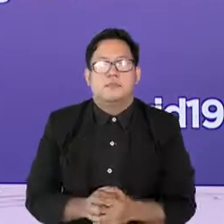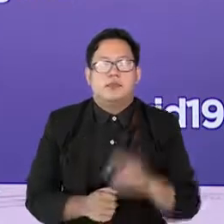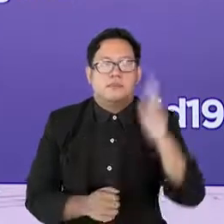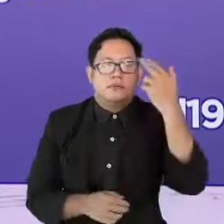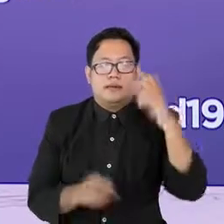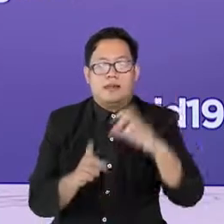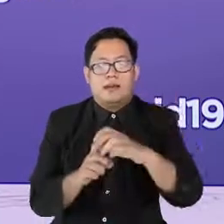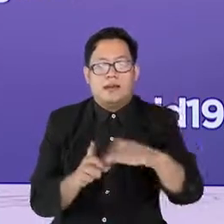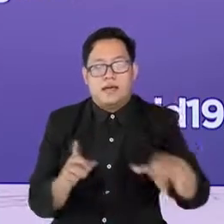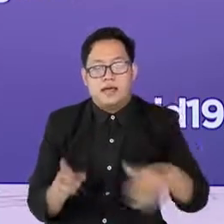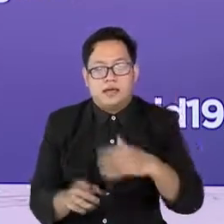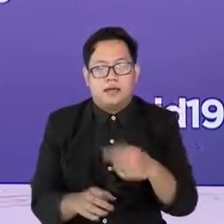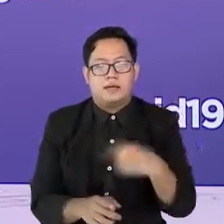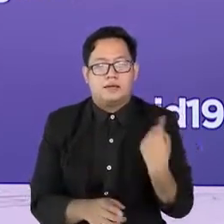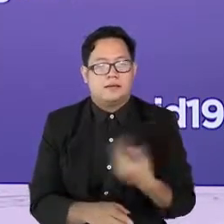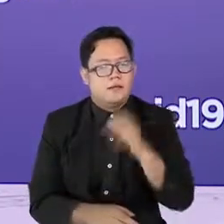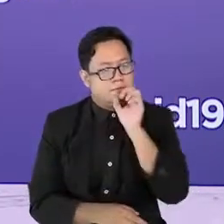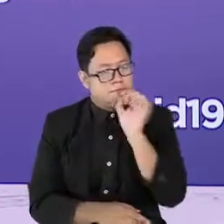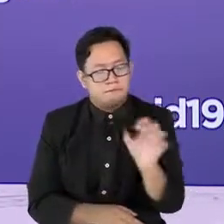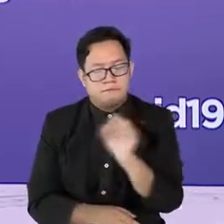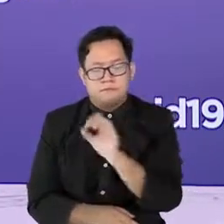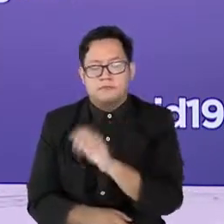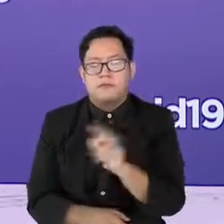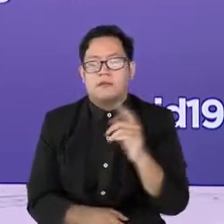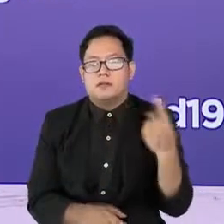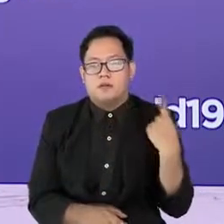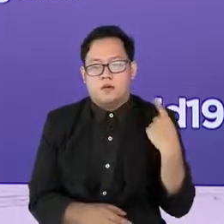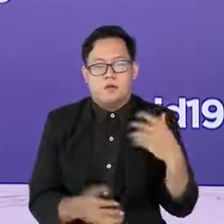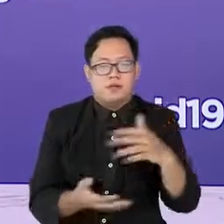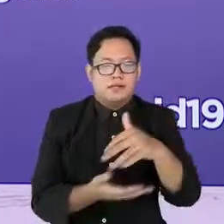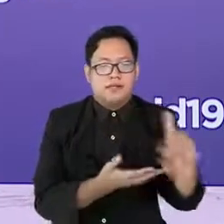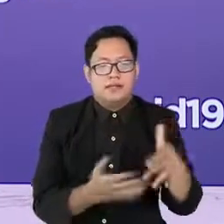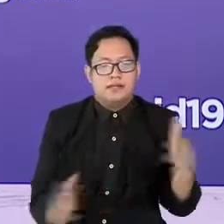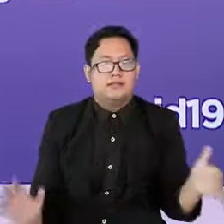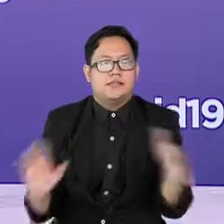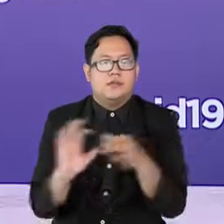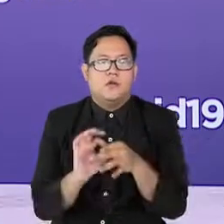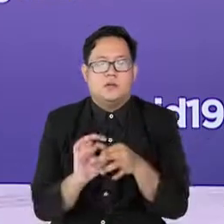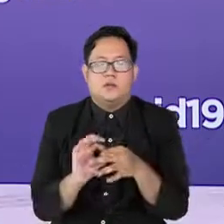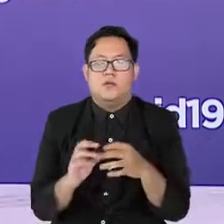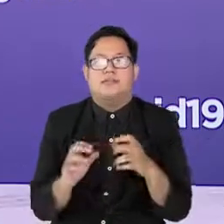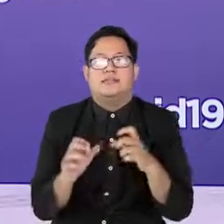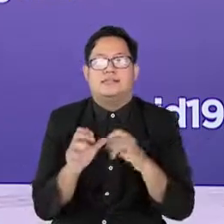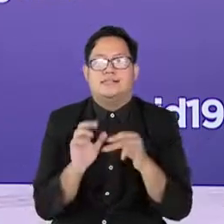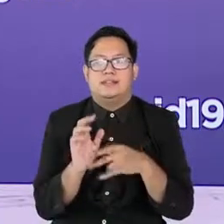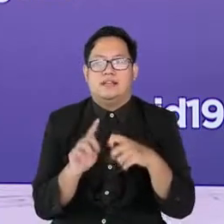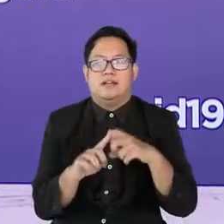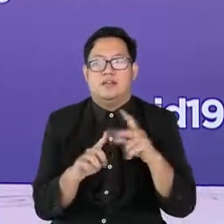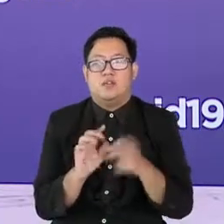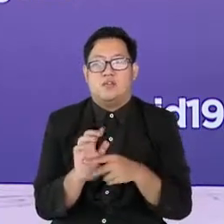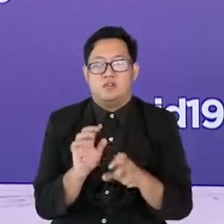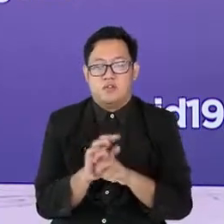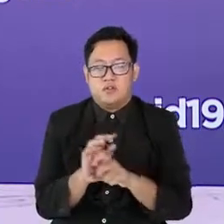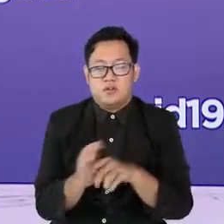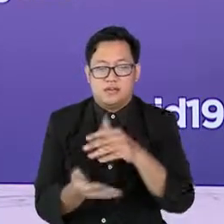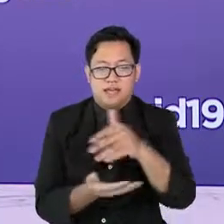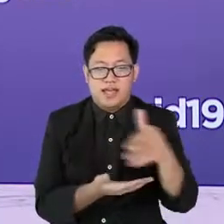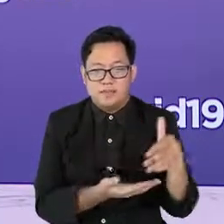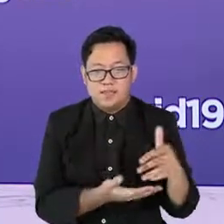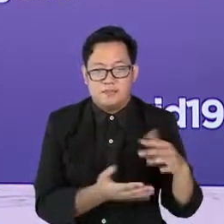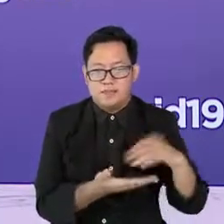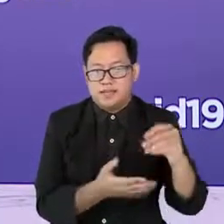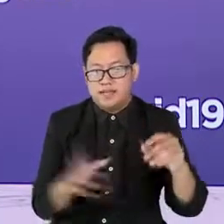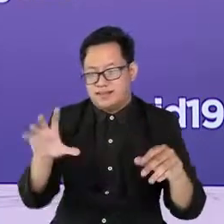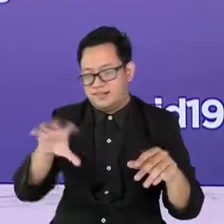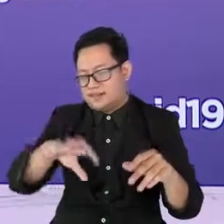dapat terus melakukan sinkronisasi dengan kementerian dan lembaga terkait apabila masih terdapat perbedaan data antara pusat